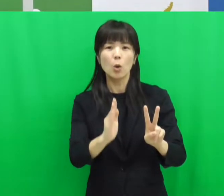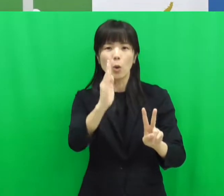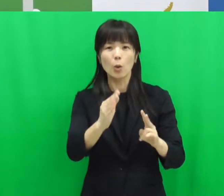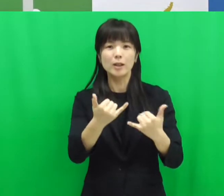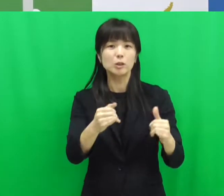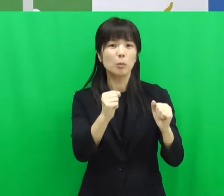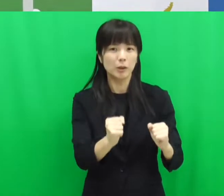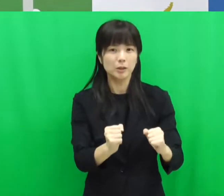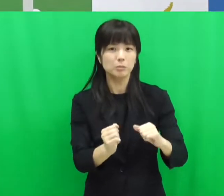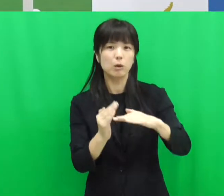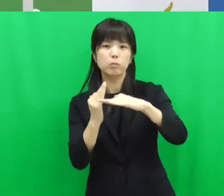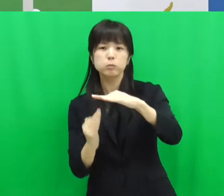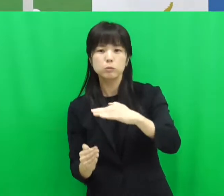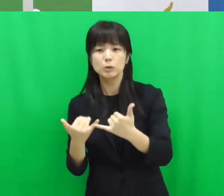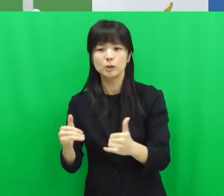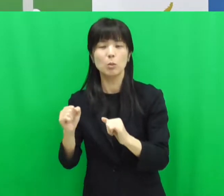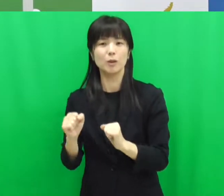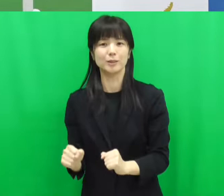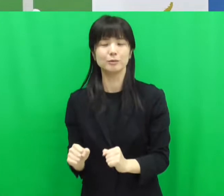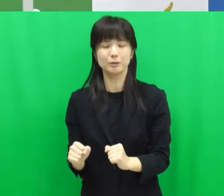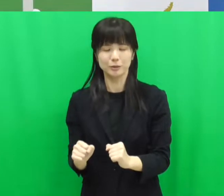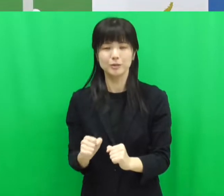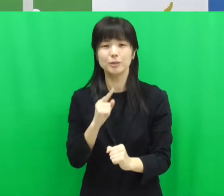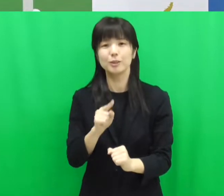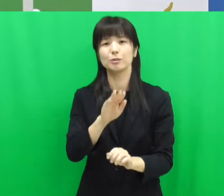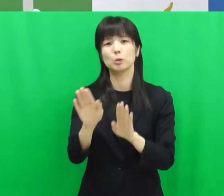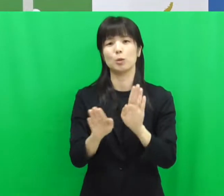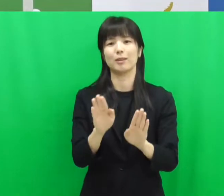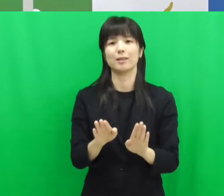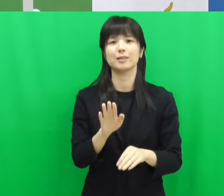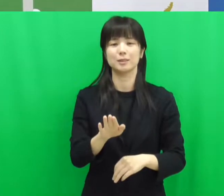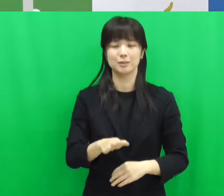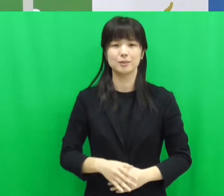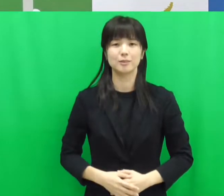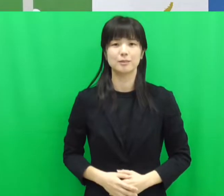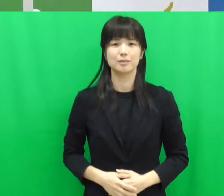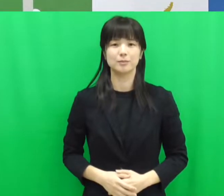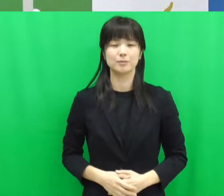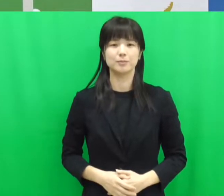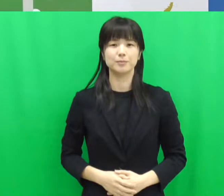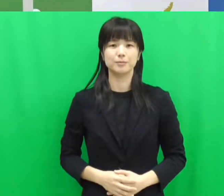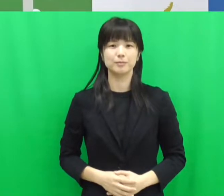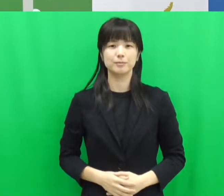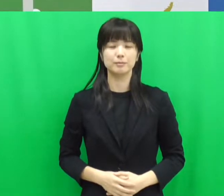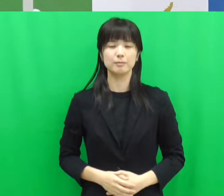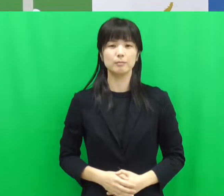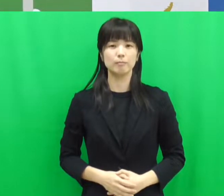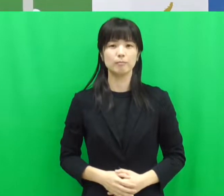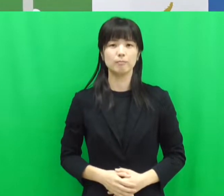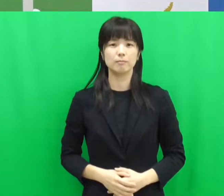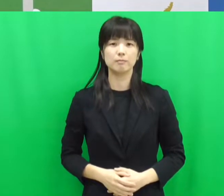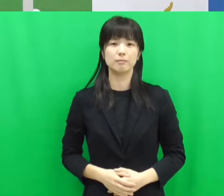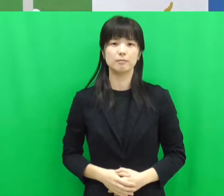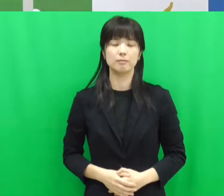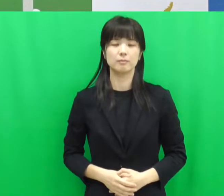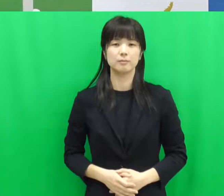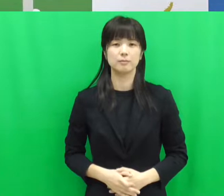2万以内で収まる方もいらっしゃるという状況になっております。以上です。 はい、